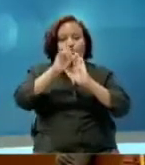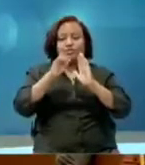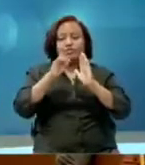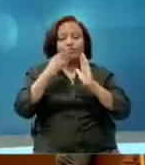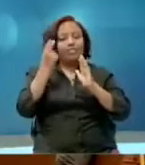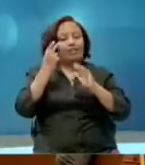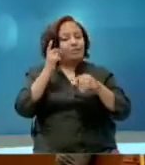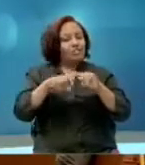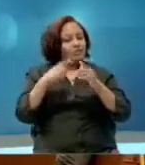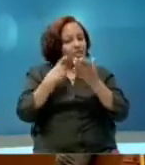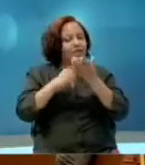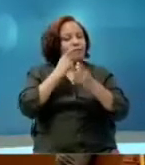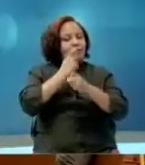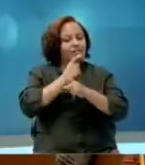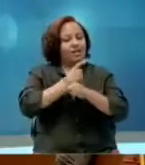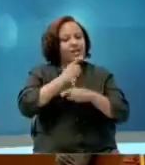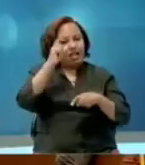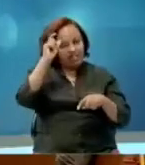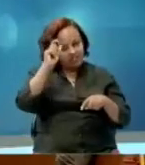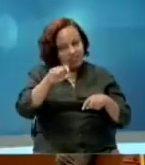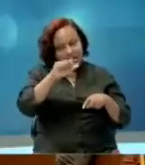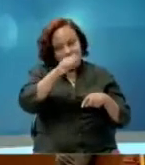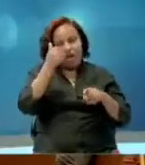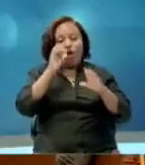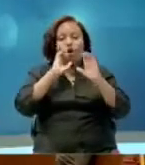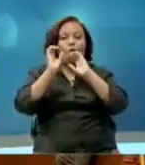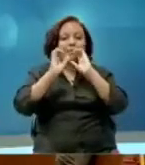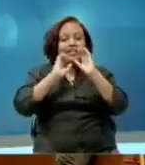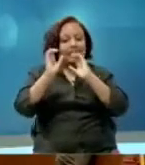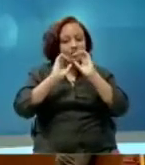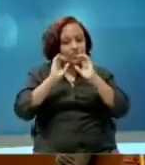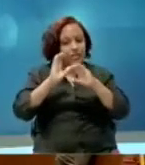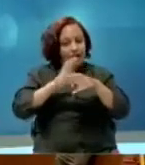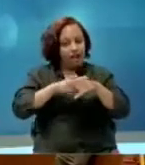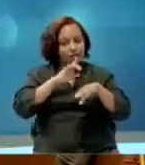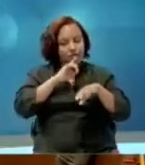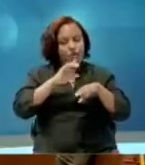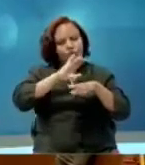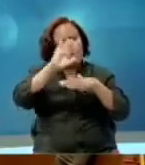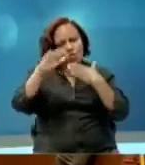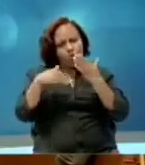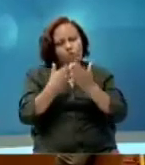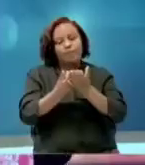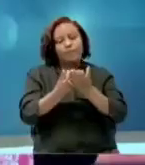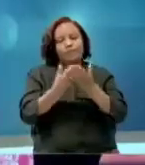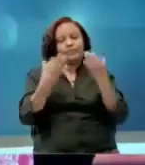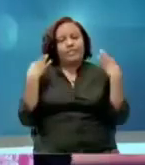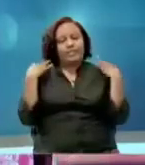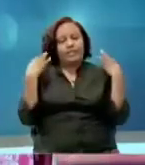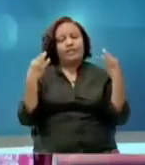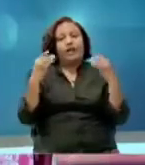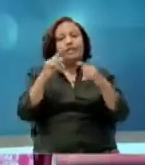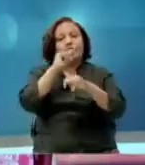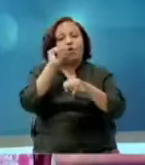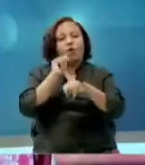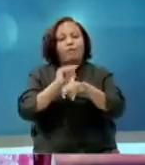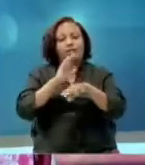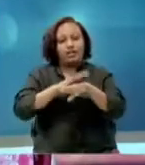አይችልም ማለት ነው። ይህንን ማስተካከል ያስፈልጋል። ሌላው ይሄ ኮሚኒኬሽን አክሴሲቢሊቲ ላይ ነው። በሁሉም የጤና ተቋማት